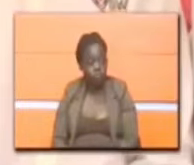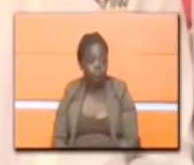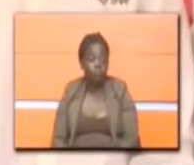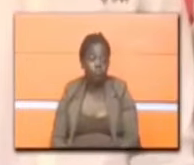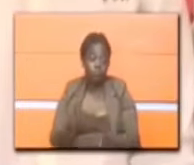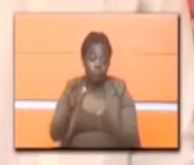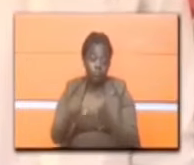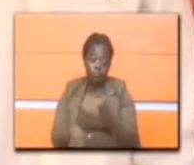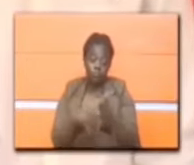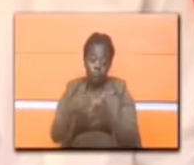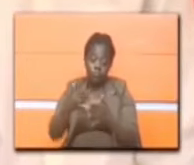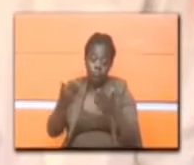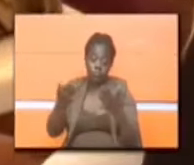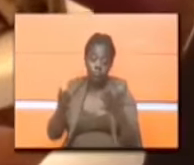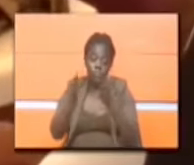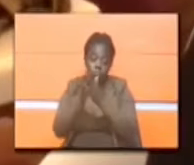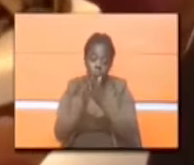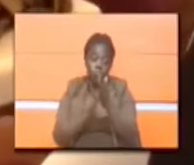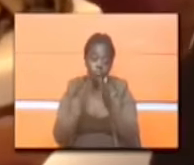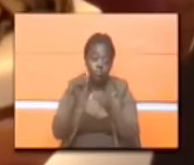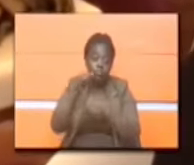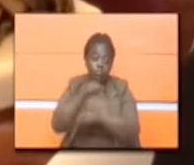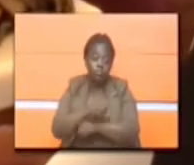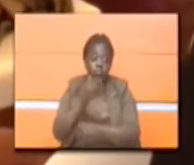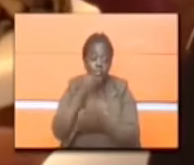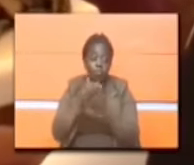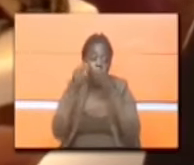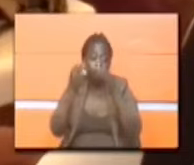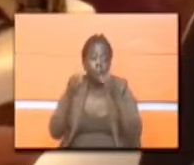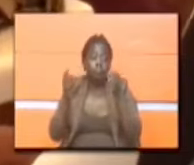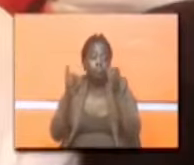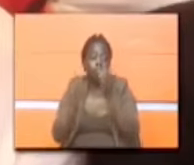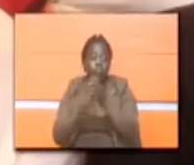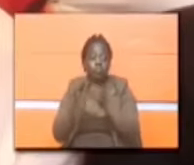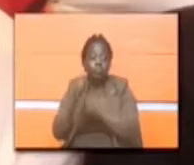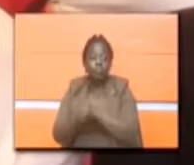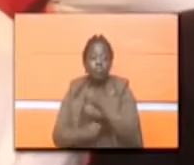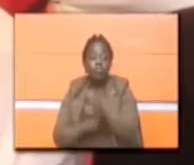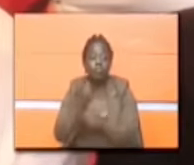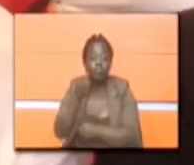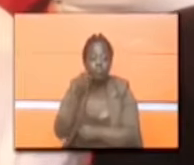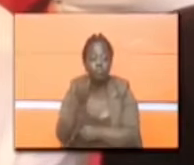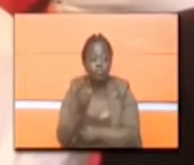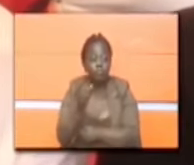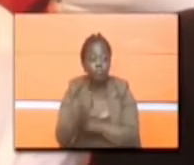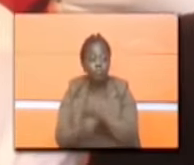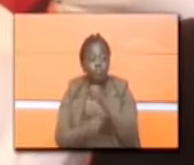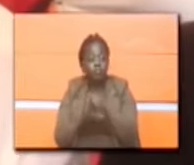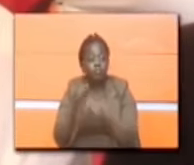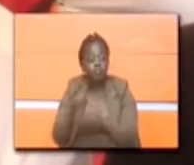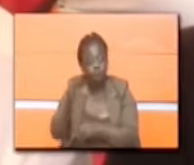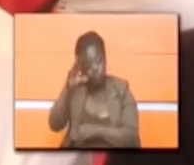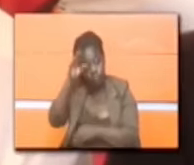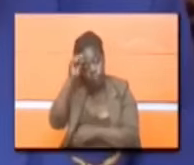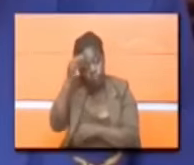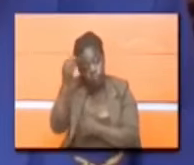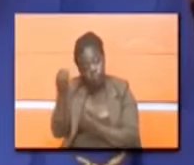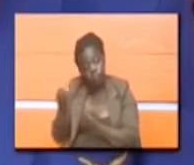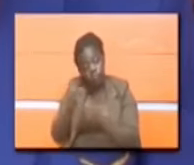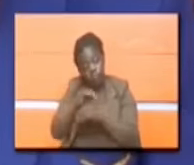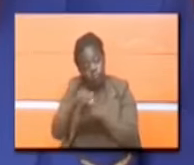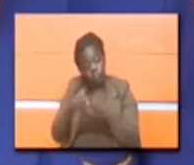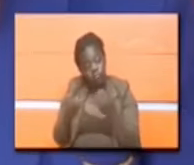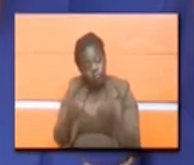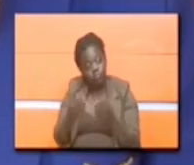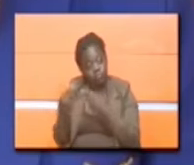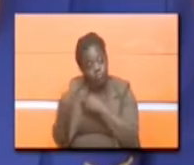Bayimbye n'oluyimba olusuuta essomero lyabwe olw'ebirungi bye lituuseeko mu myaka 6 gye libaddewo mu nsiika y'ebyenjigiriza nga lifulumizza